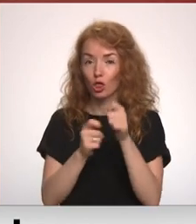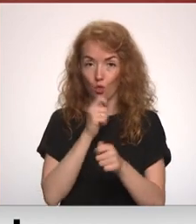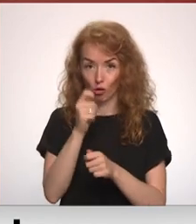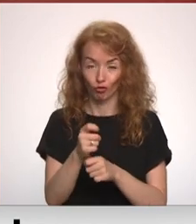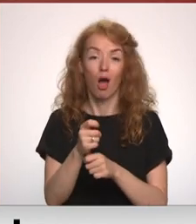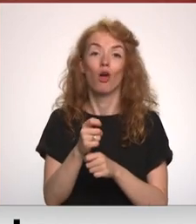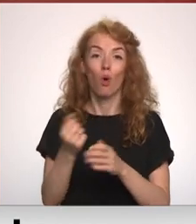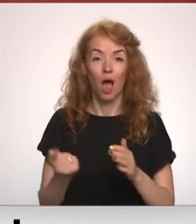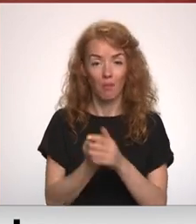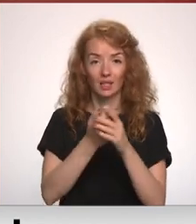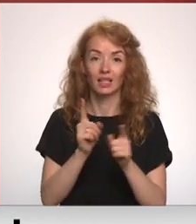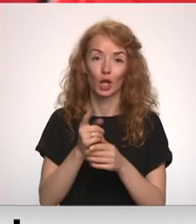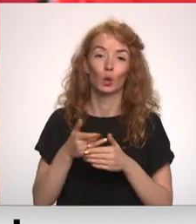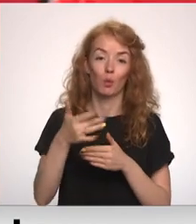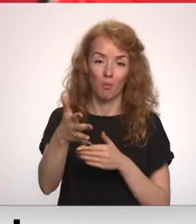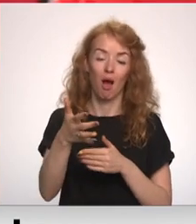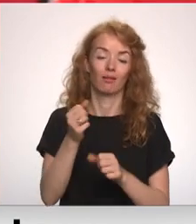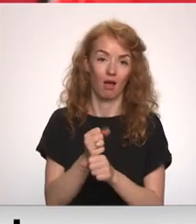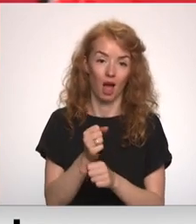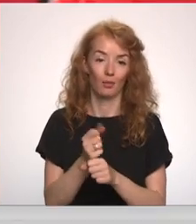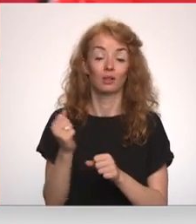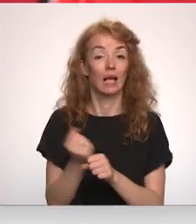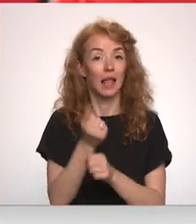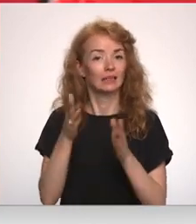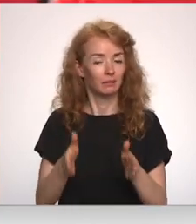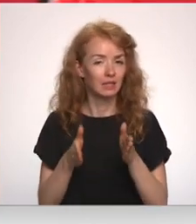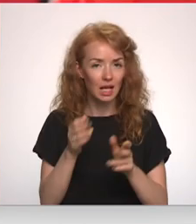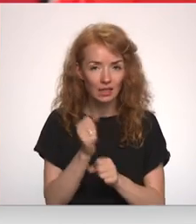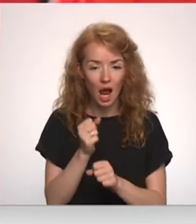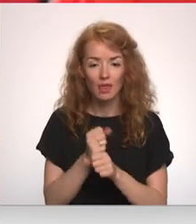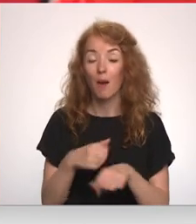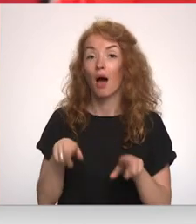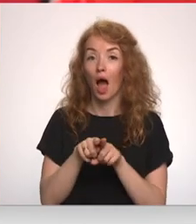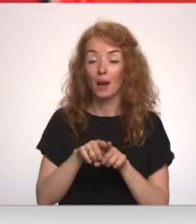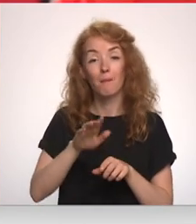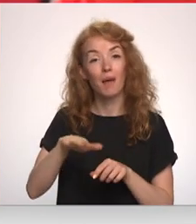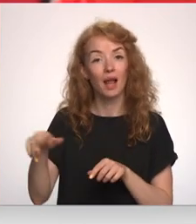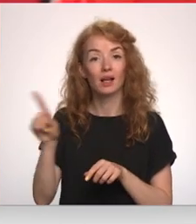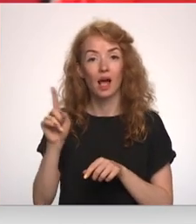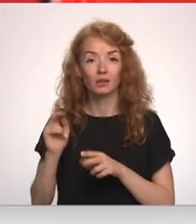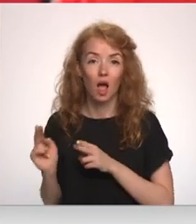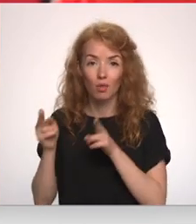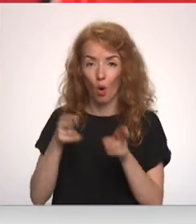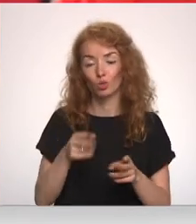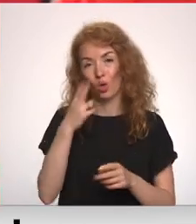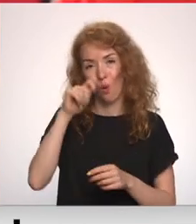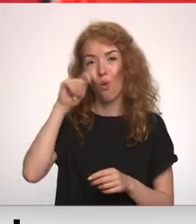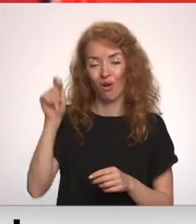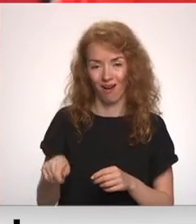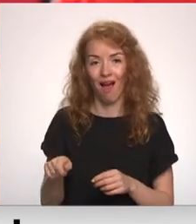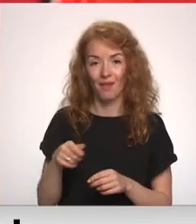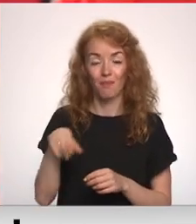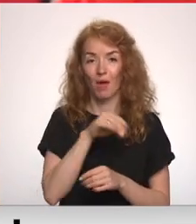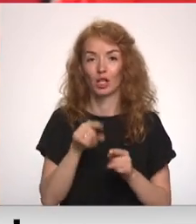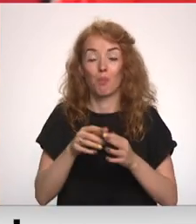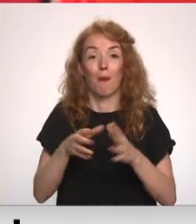aicinot viņu darbu atbalstīt arī turpmāk. Mēs strādājam gan slimnīcās, gan arī pieņemsim bērniem, kas atbrauc arī no Ukrainas. Un mēs paplašināmies